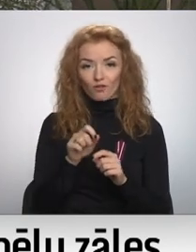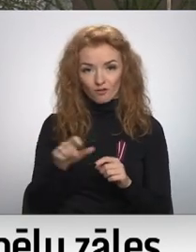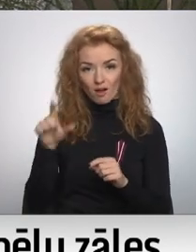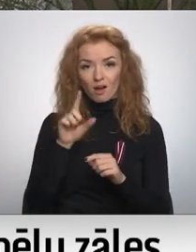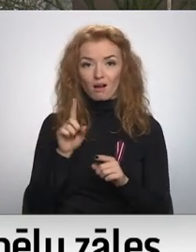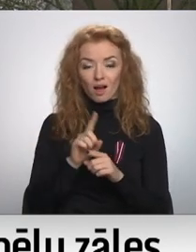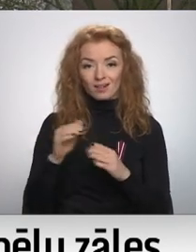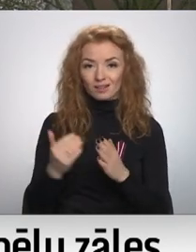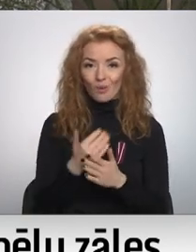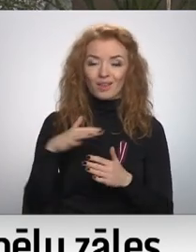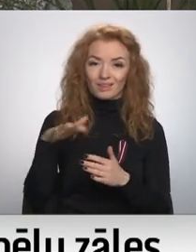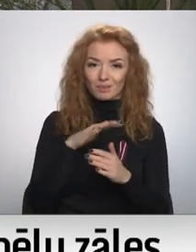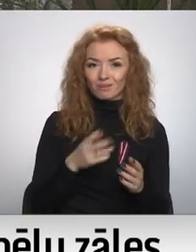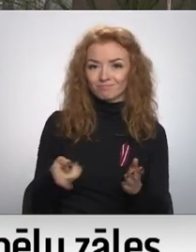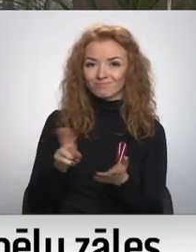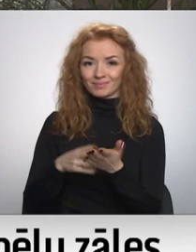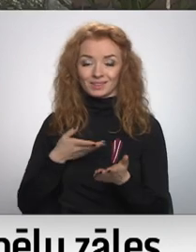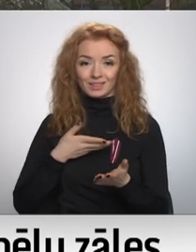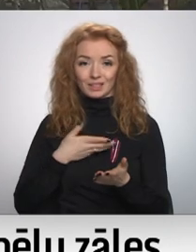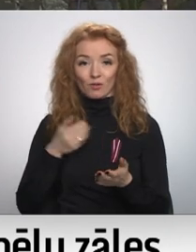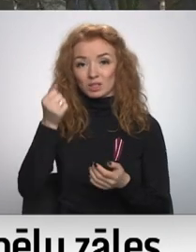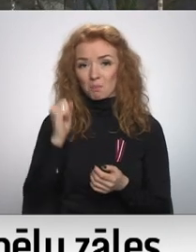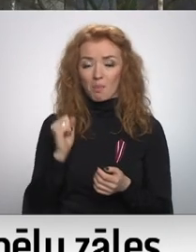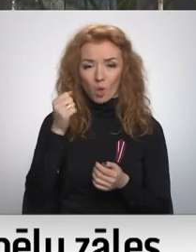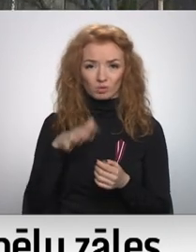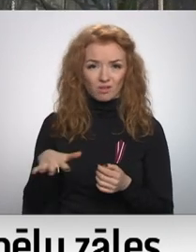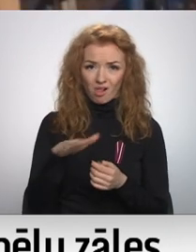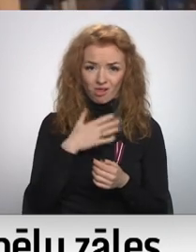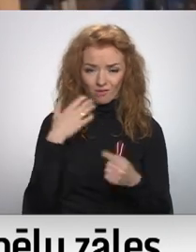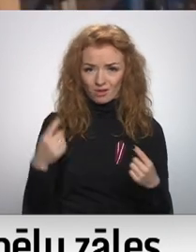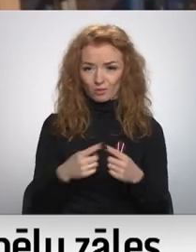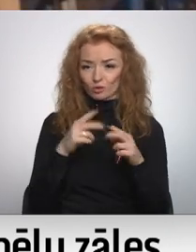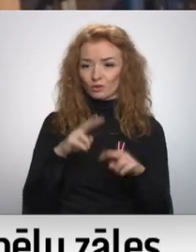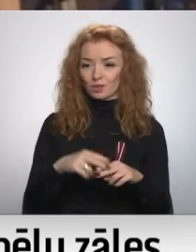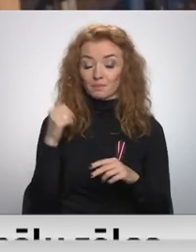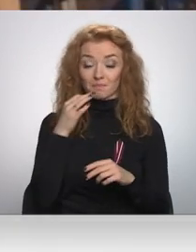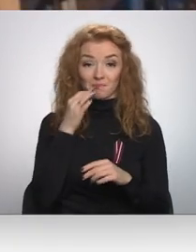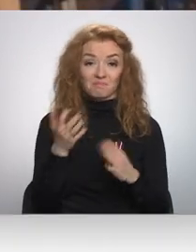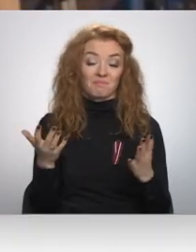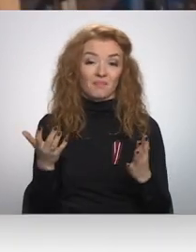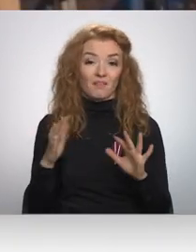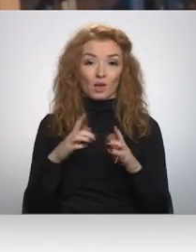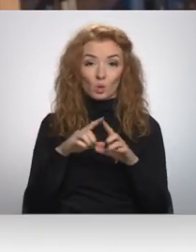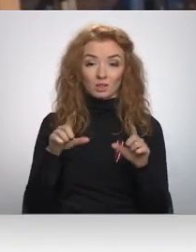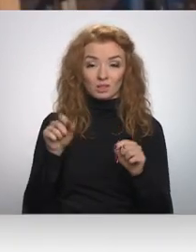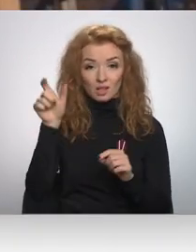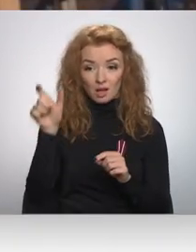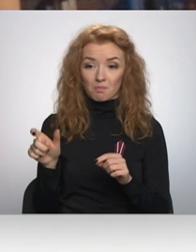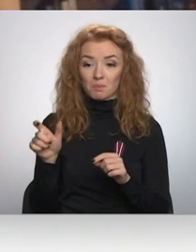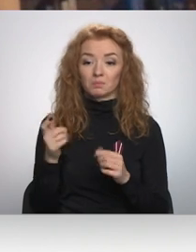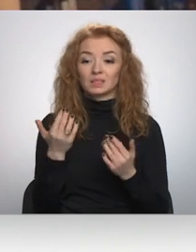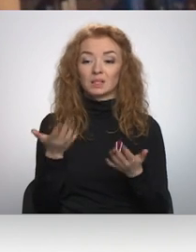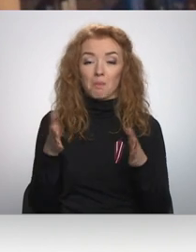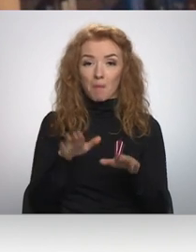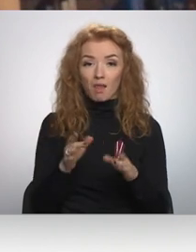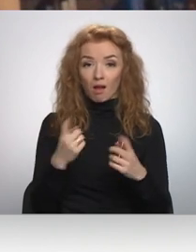sauc jaunas ģimenes ar bērniem, spēļu zālē šeit neesot vietas. Es nezinu, cik tam uzņēmējiem valdīt licencē palicis laiks, bet